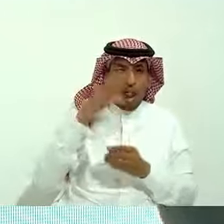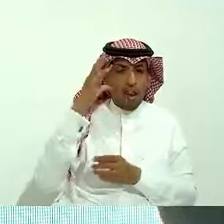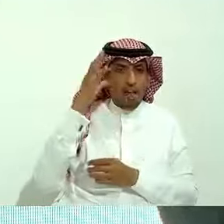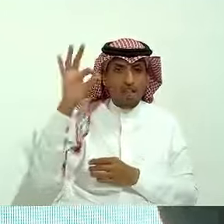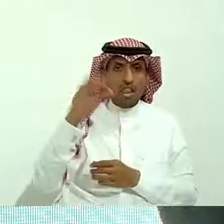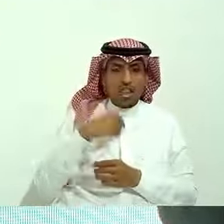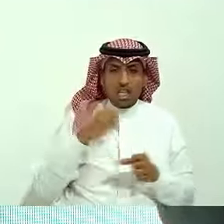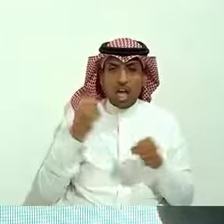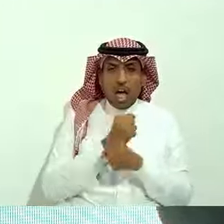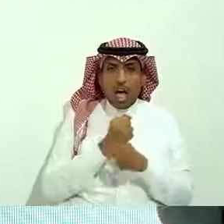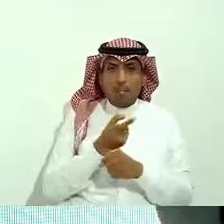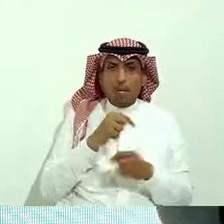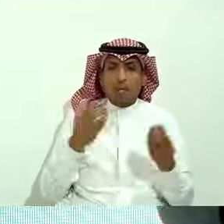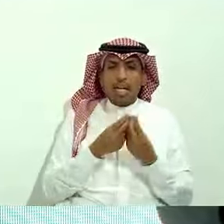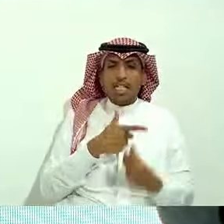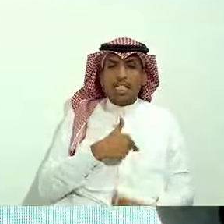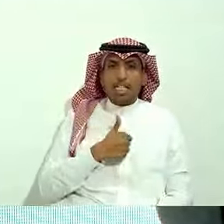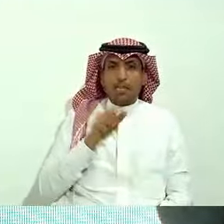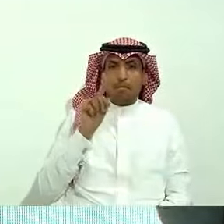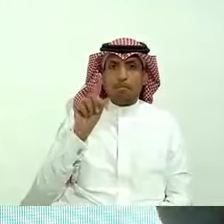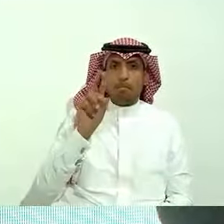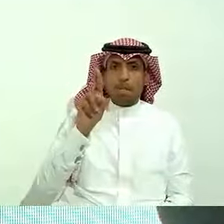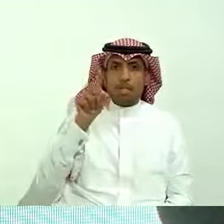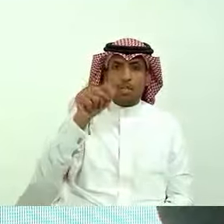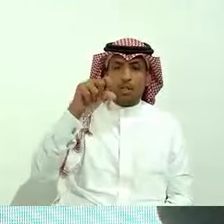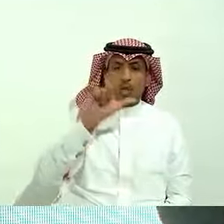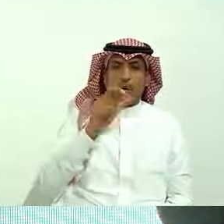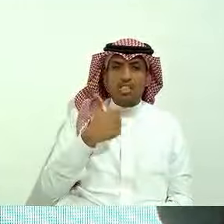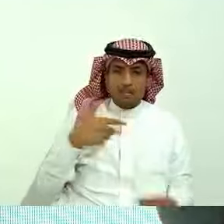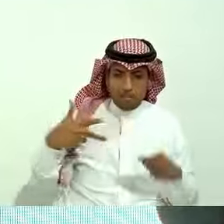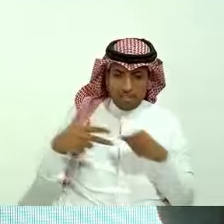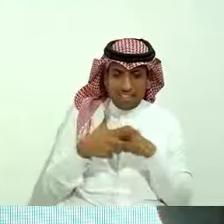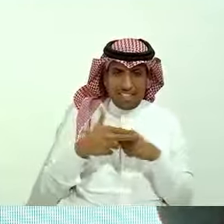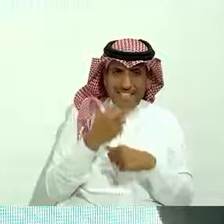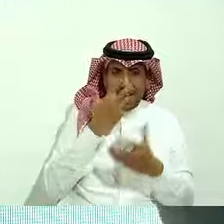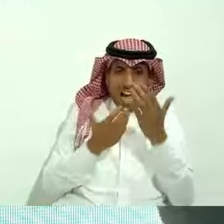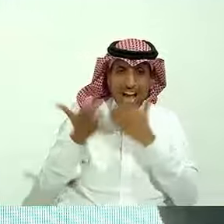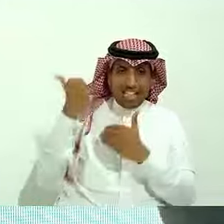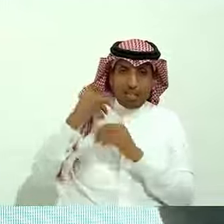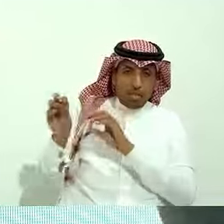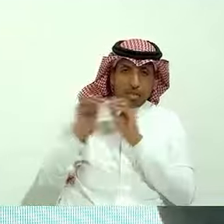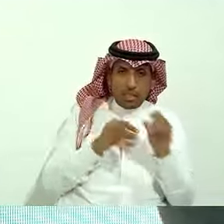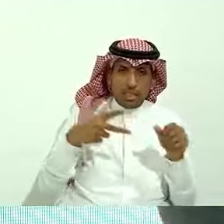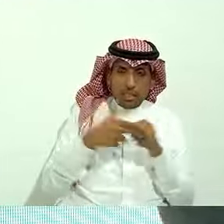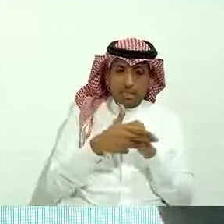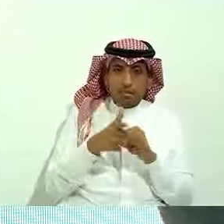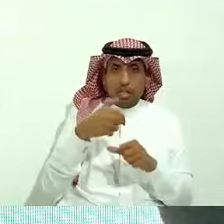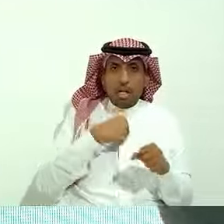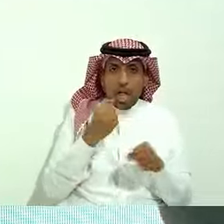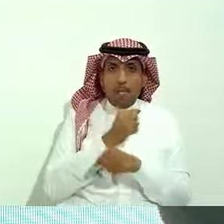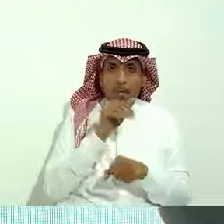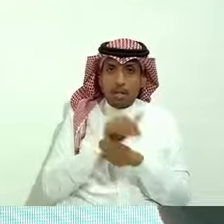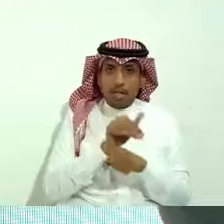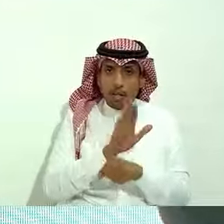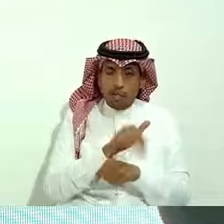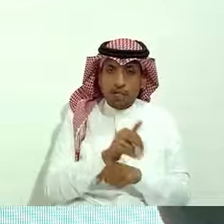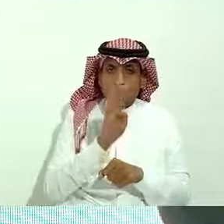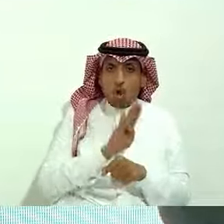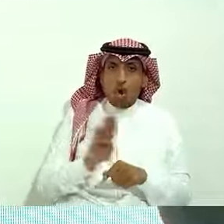أسوي بترون لقص الأزياء التقليدية، بترون حديث كنت أدرسه في